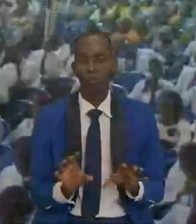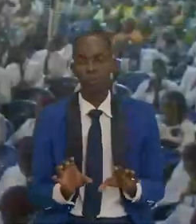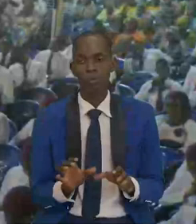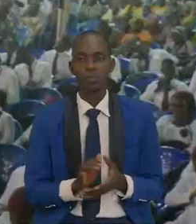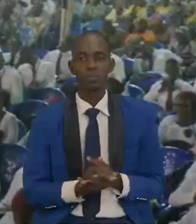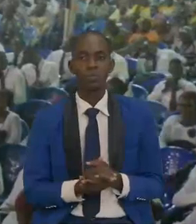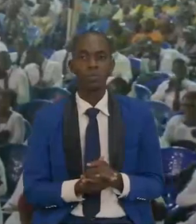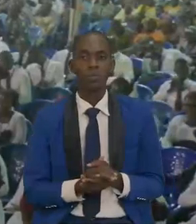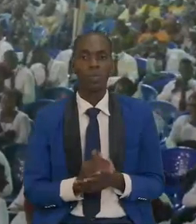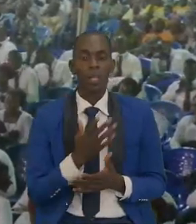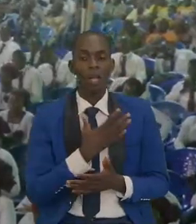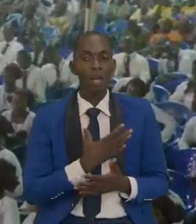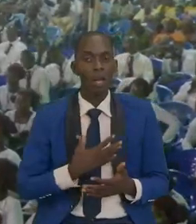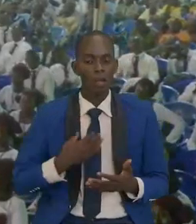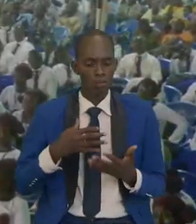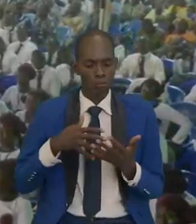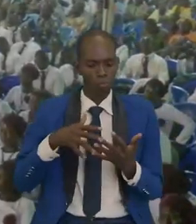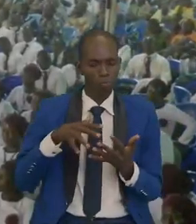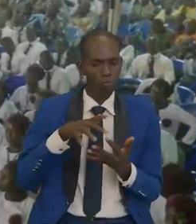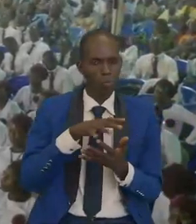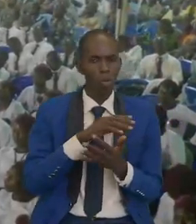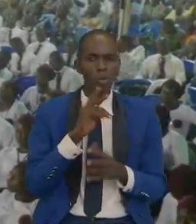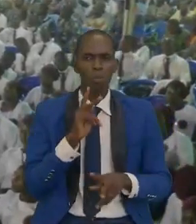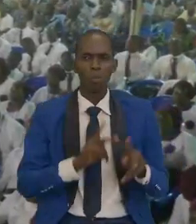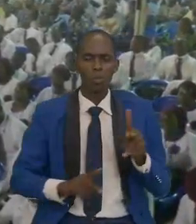tu fais ce que tu ne dois pas faire.